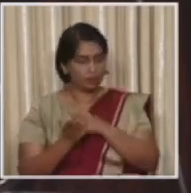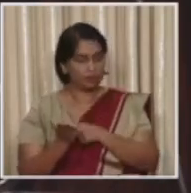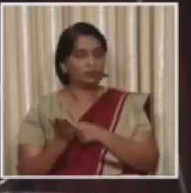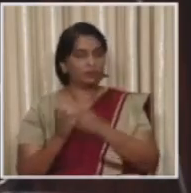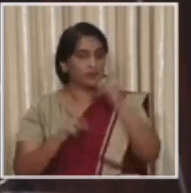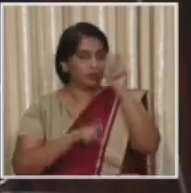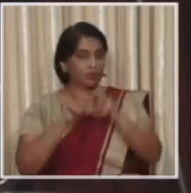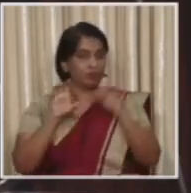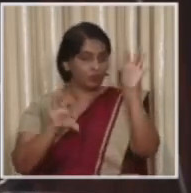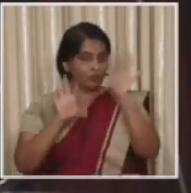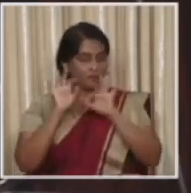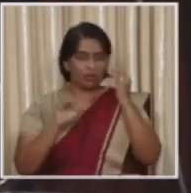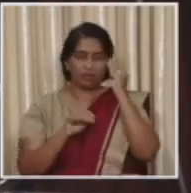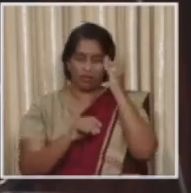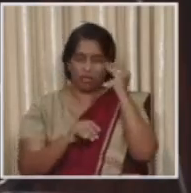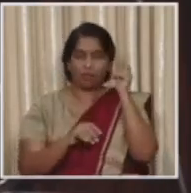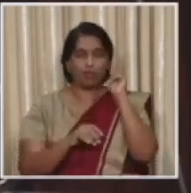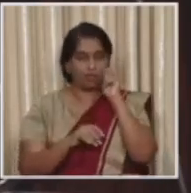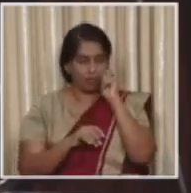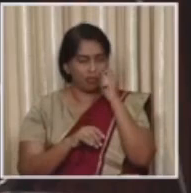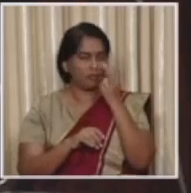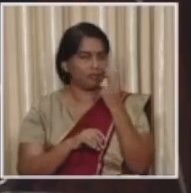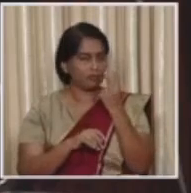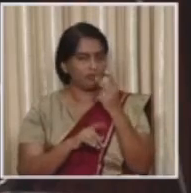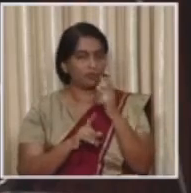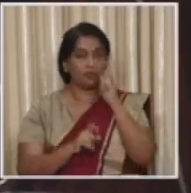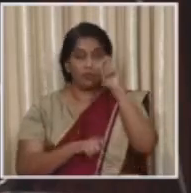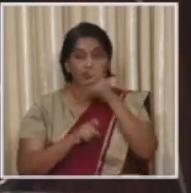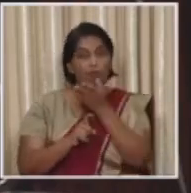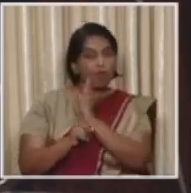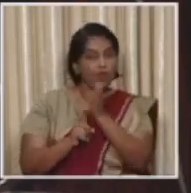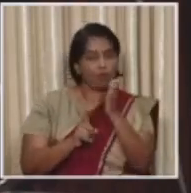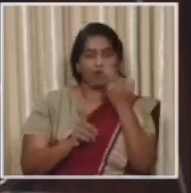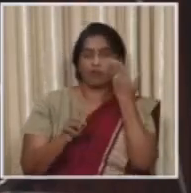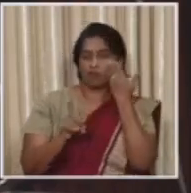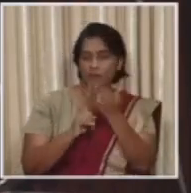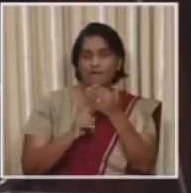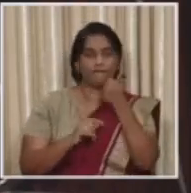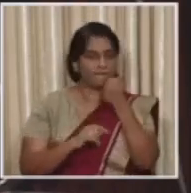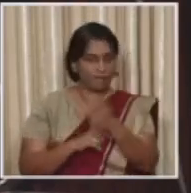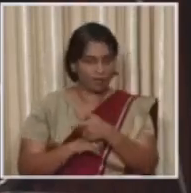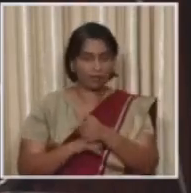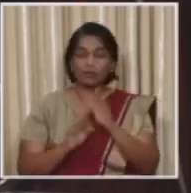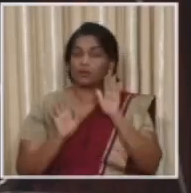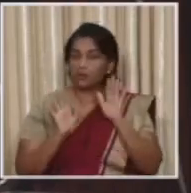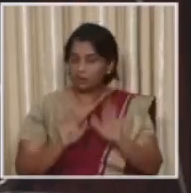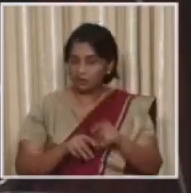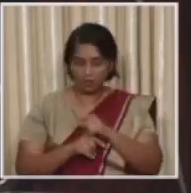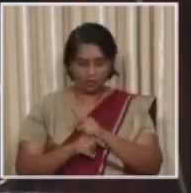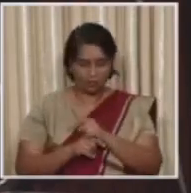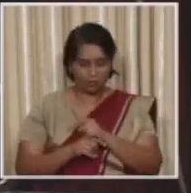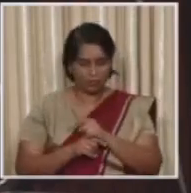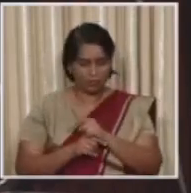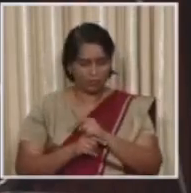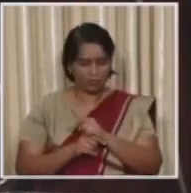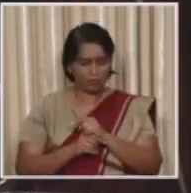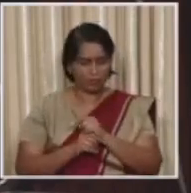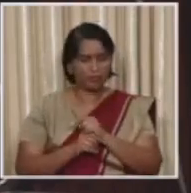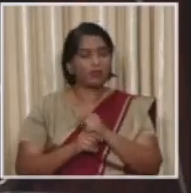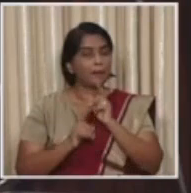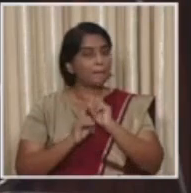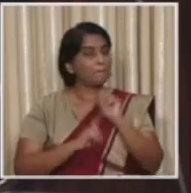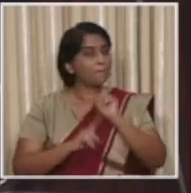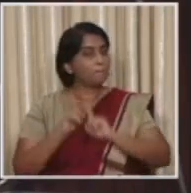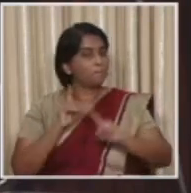පත් කරද්දී ස්ත්‍රී පුරුෂ භාවයේ පුද්ගල පසුබිම් විවිධත්වයේ වැදගත් වෙන්න පුළුවන්. හැබැයි මේ